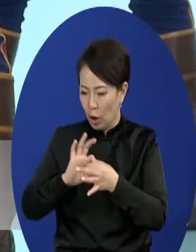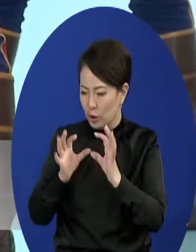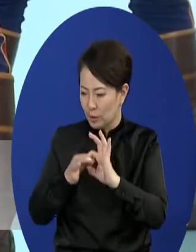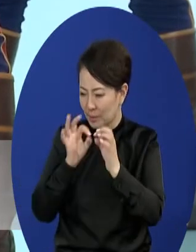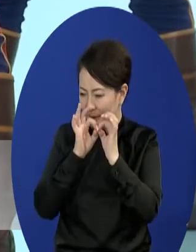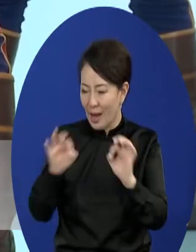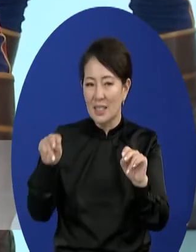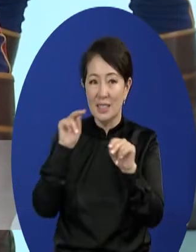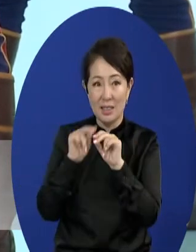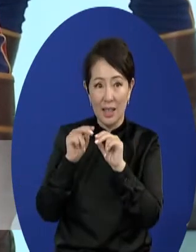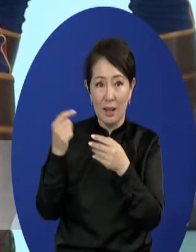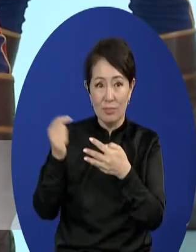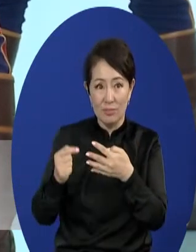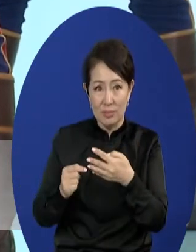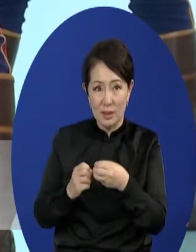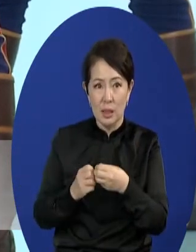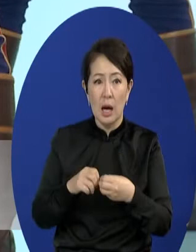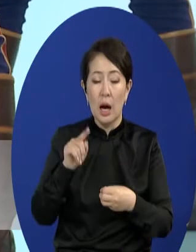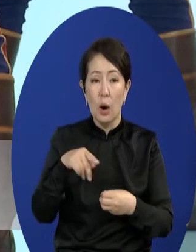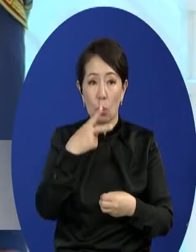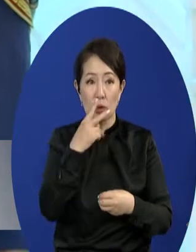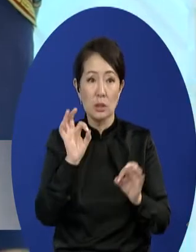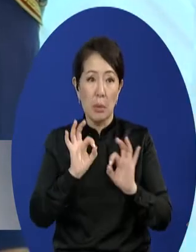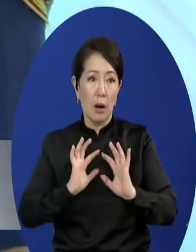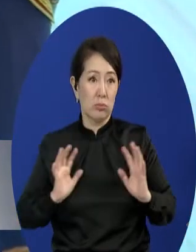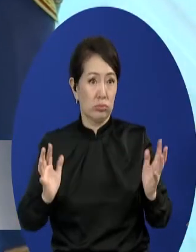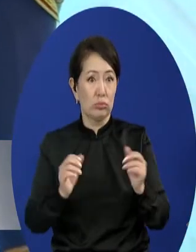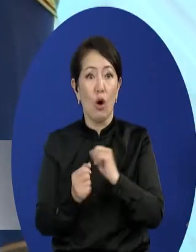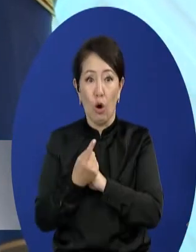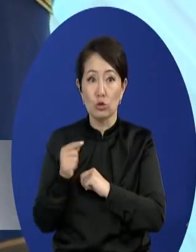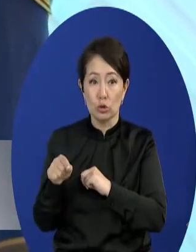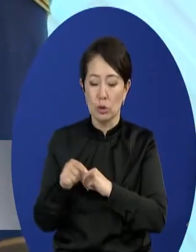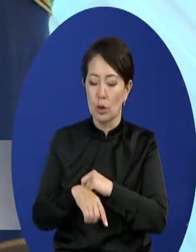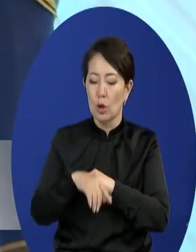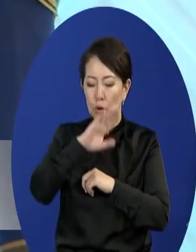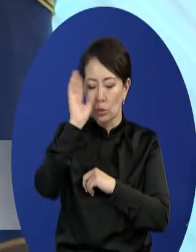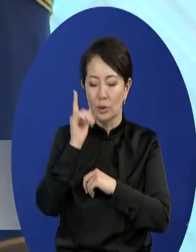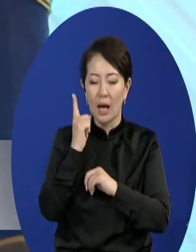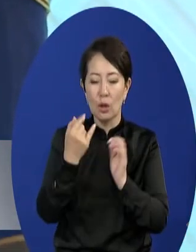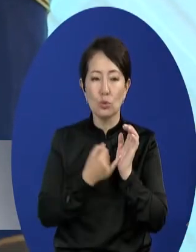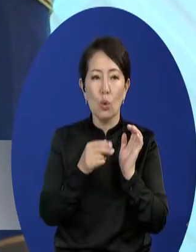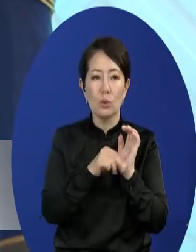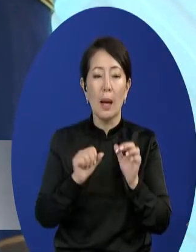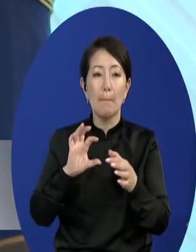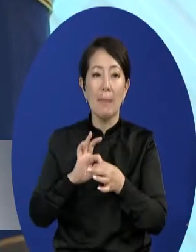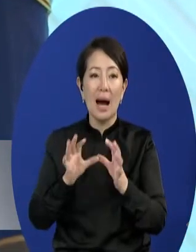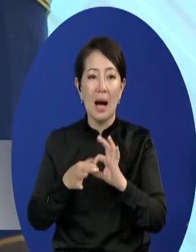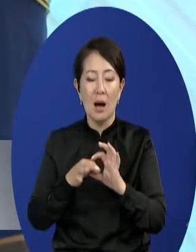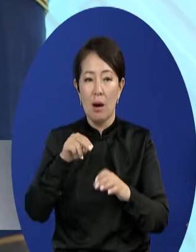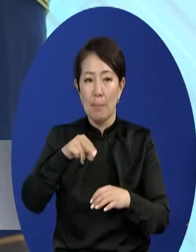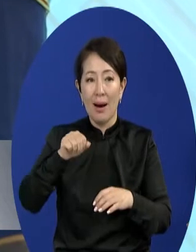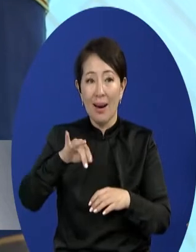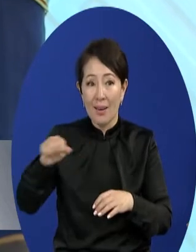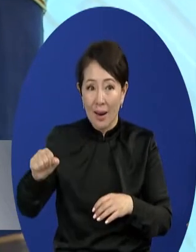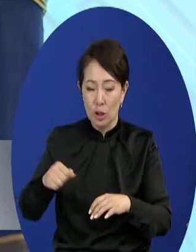шалгалтандар явагдана. Мөн үзэгчгүй болно гэдгээрээ онцлог. 116 дахь удаагийн пара олимпиад манай улсын 9 тамирчин 6